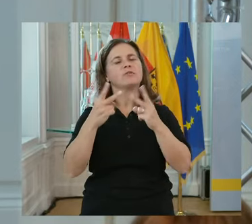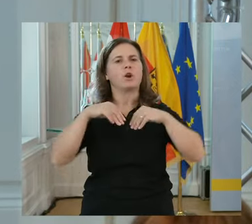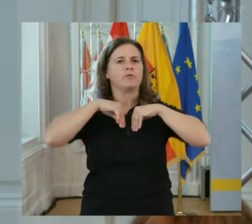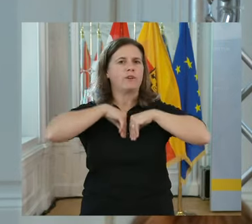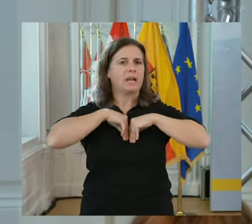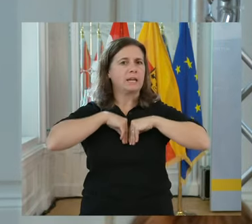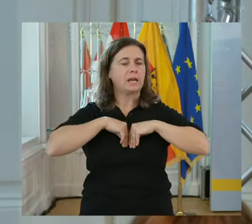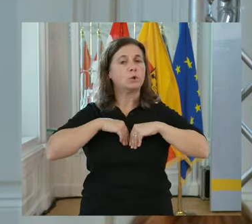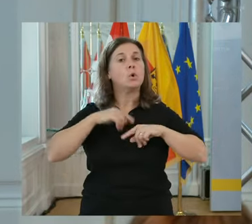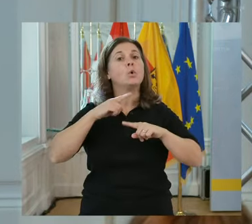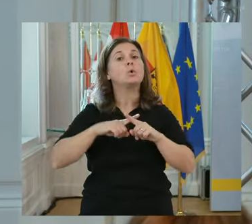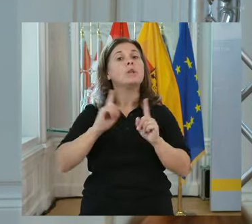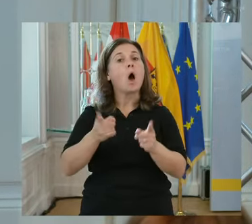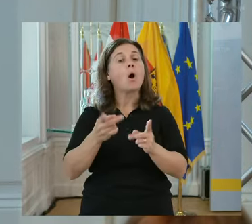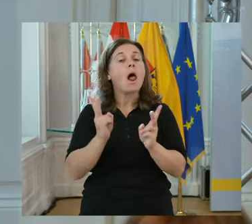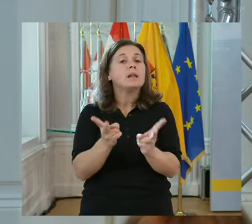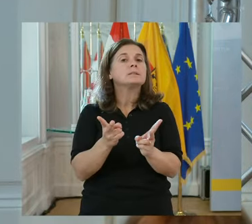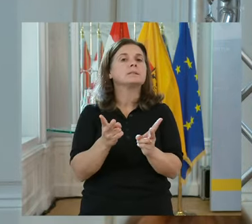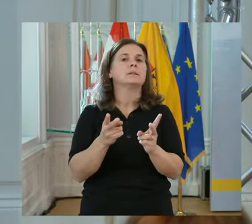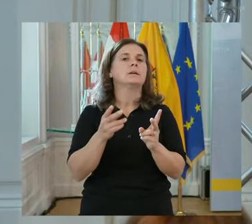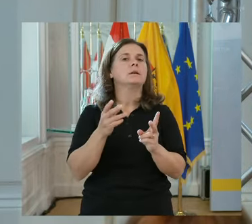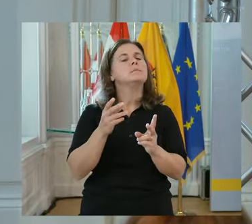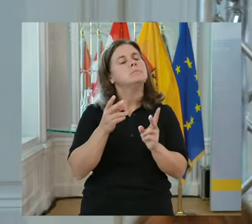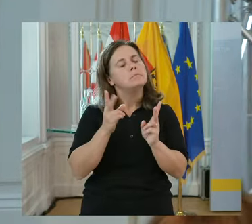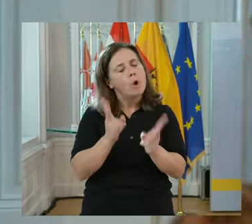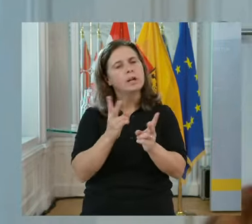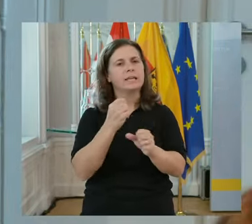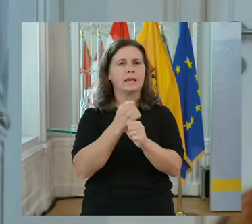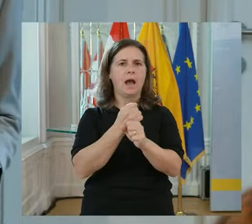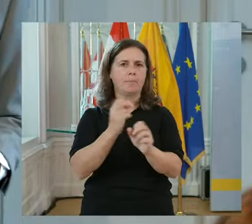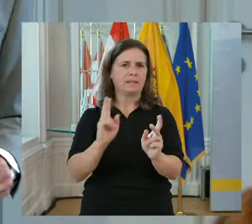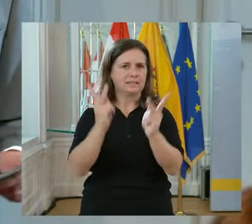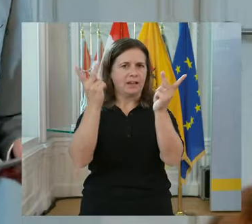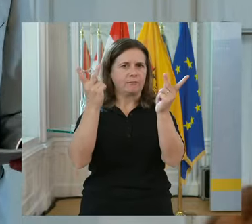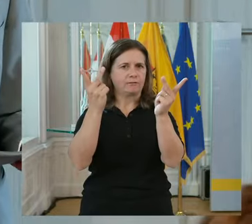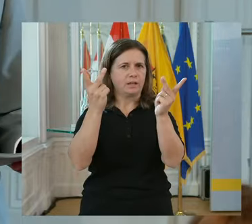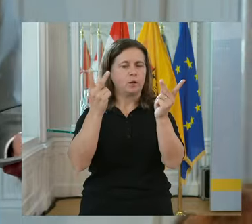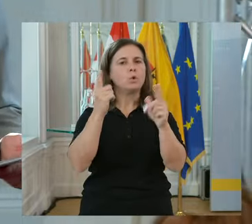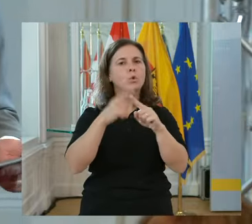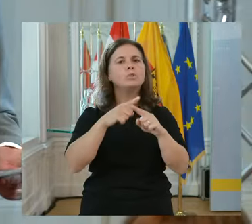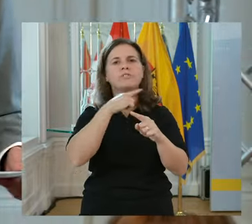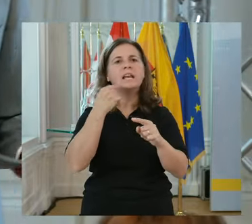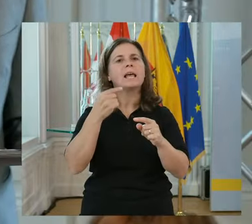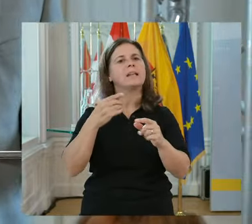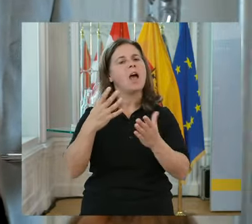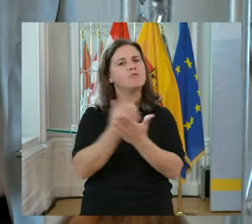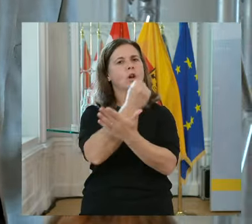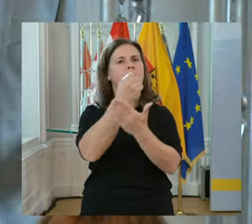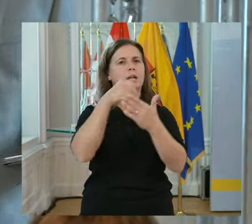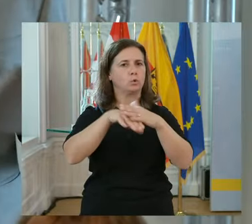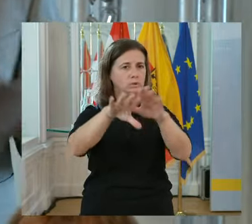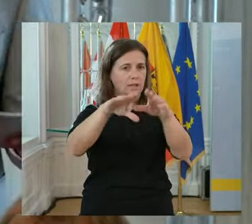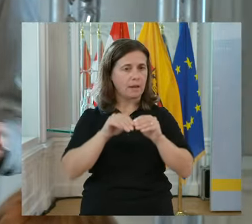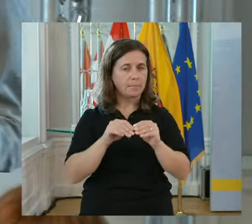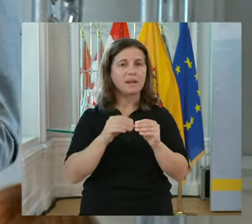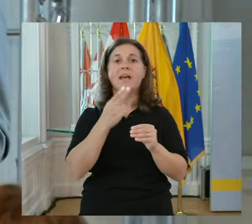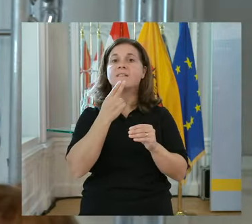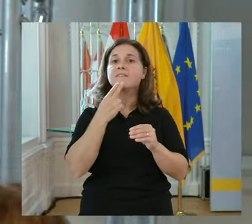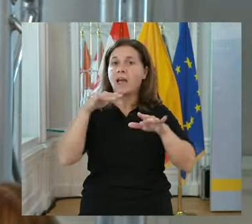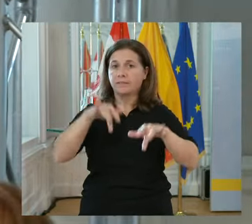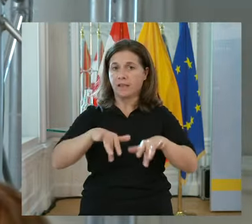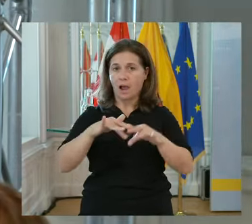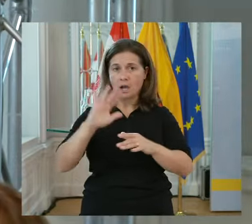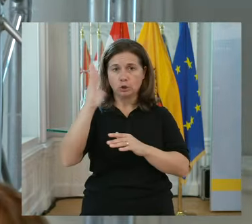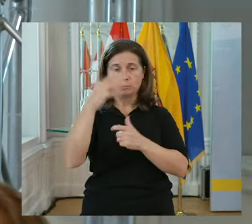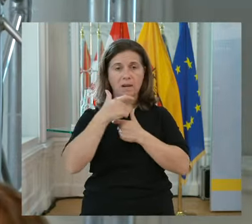nicht zuletzt als potenzielle Arbeitskräfte auch in vielfältigen und damit erfolgreichen Unternehmen. Für alle Anwesenden hier im Spiegelsaal habe